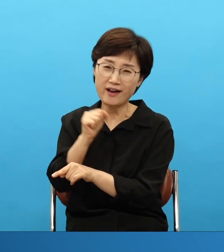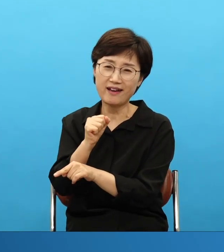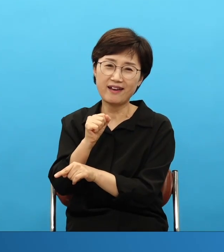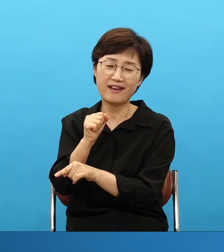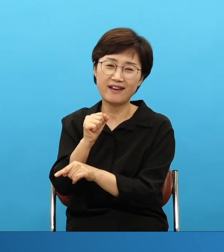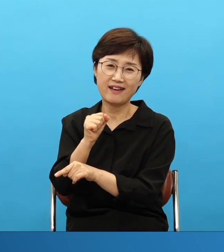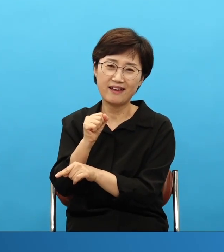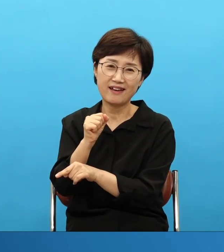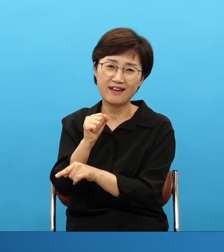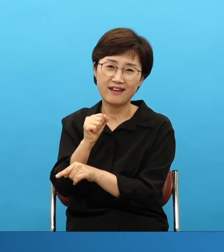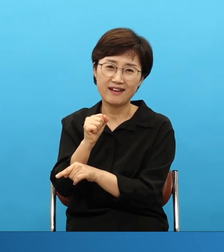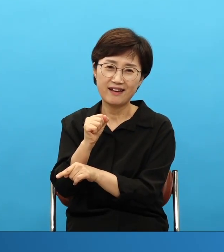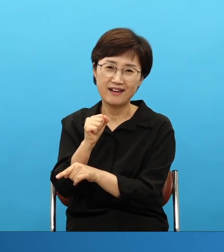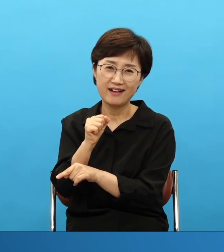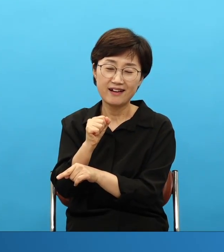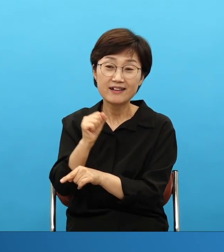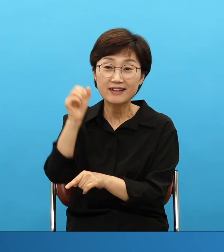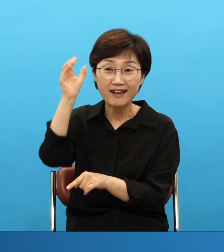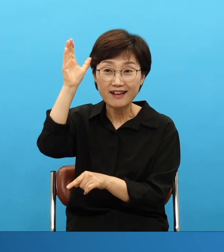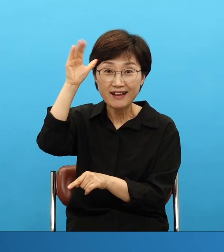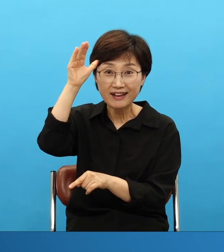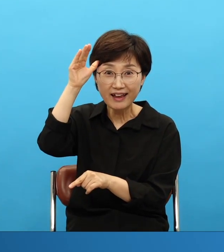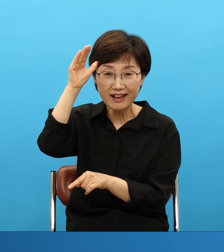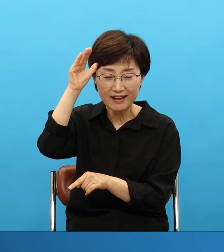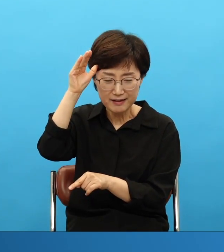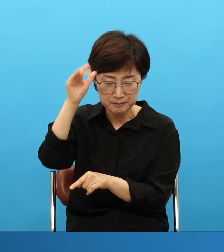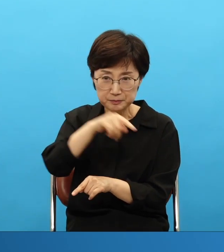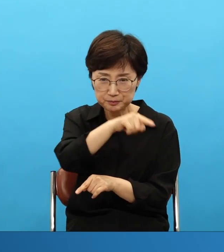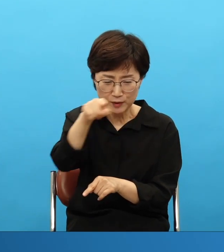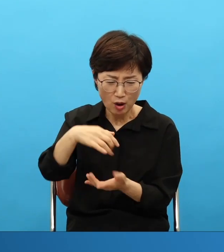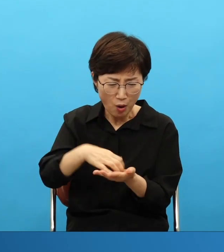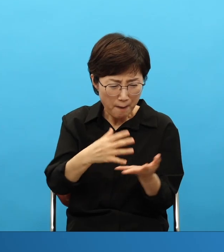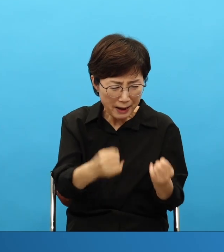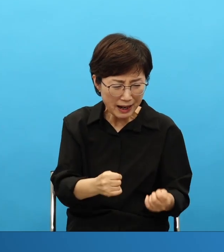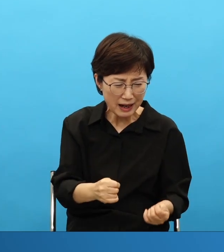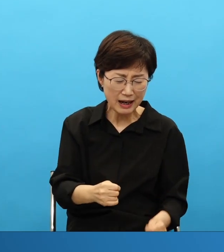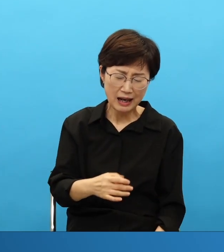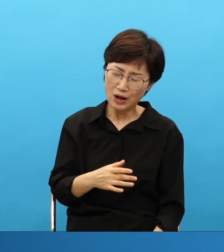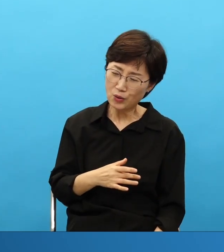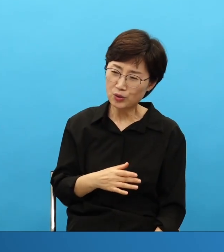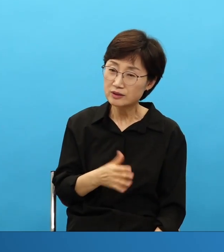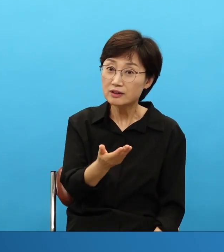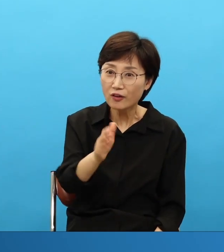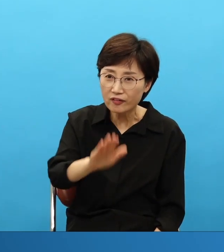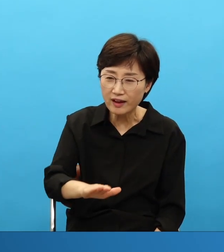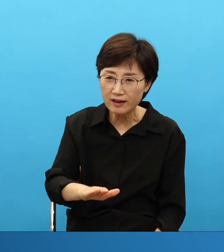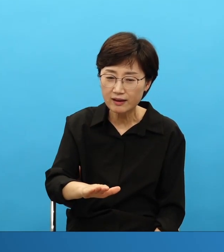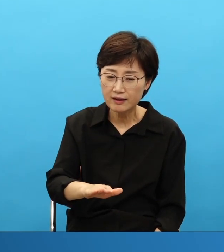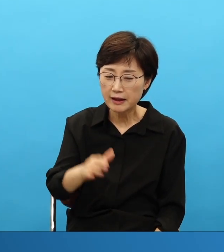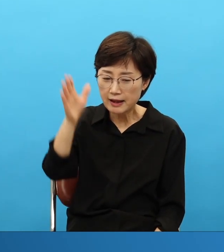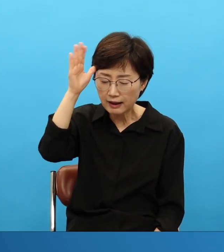좋아해이들이 얼마 잘하면 국 소리듣고